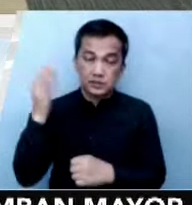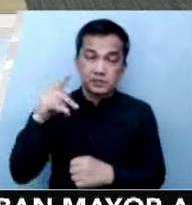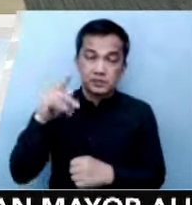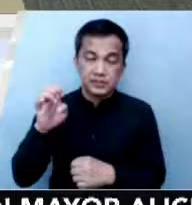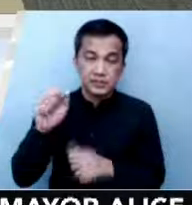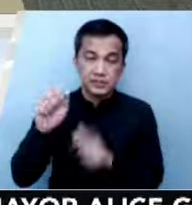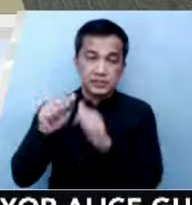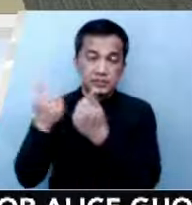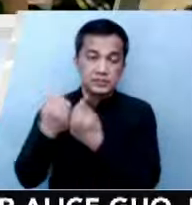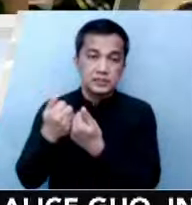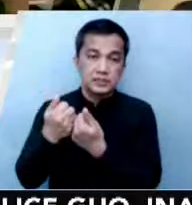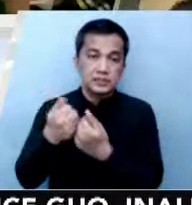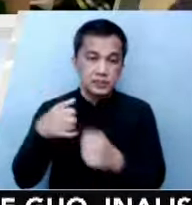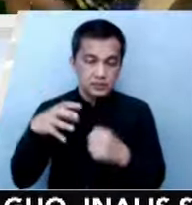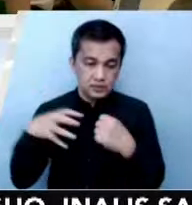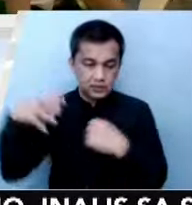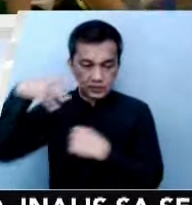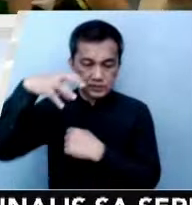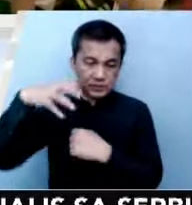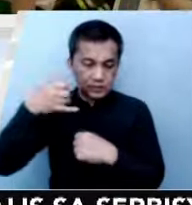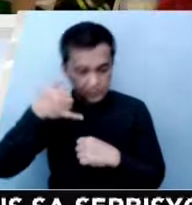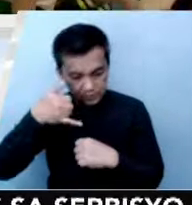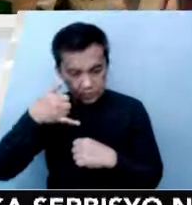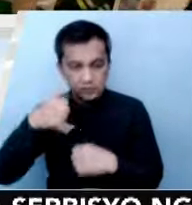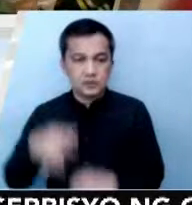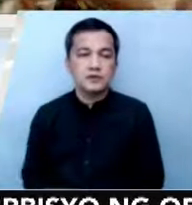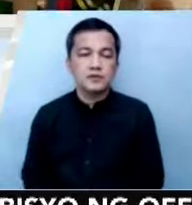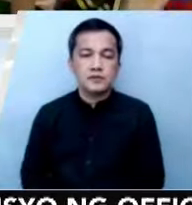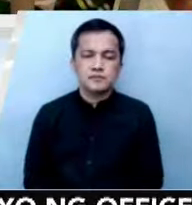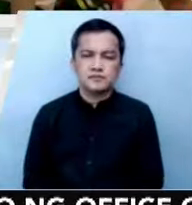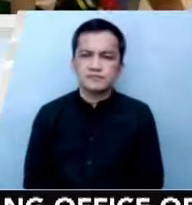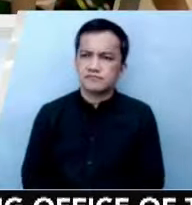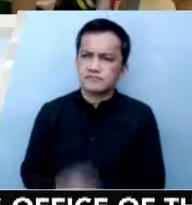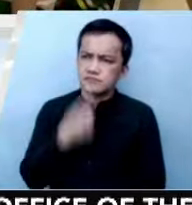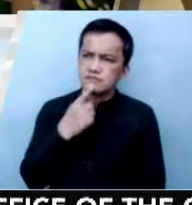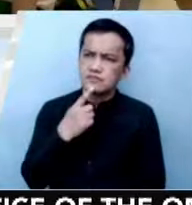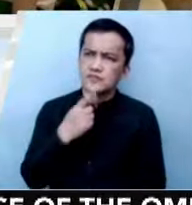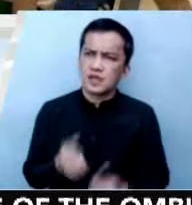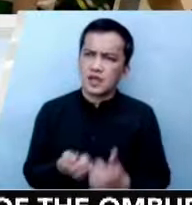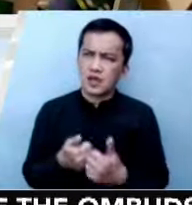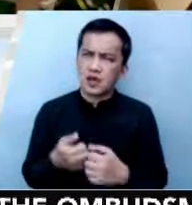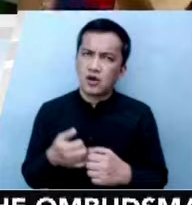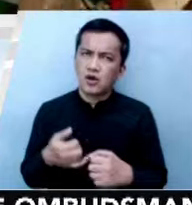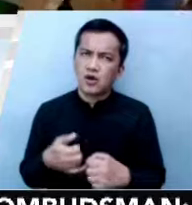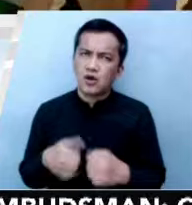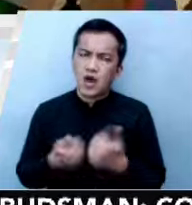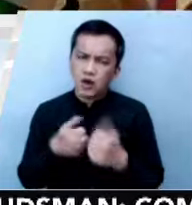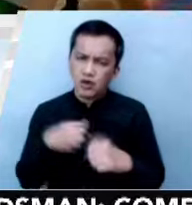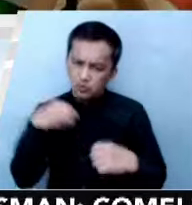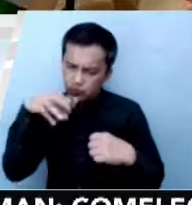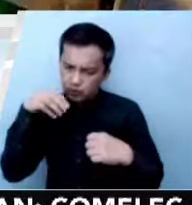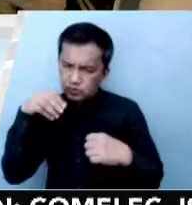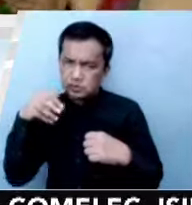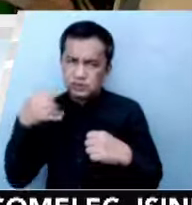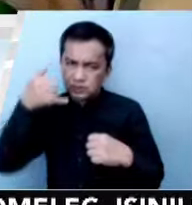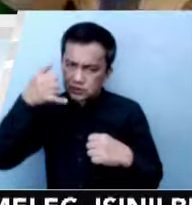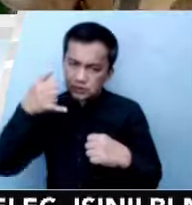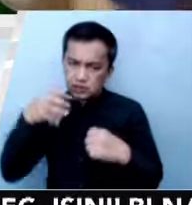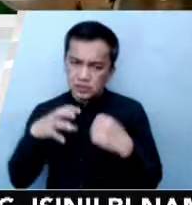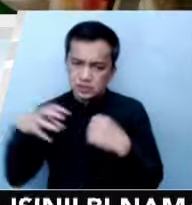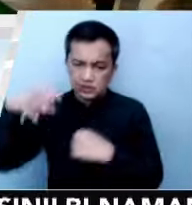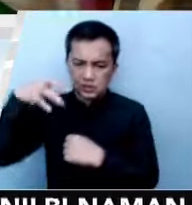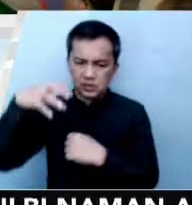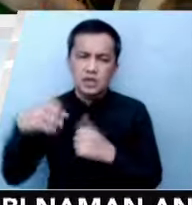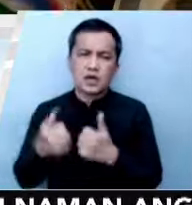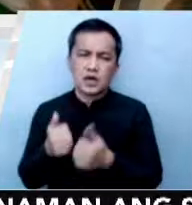image. Kuya Kim, paano nakakakuha ng mga imahe ang mga satellite natin sa kalawakan at paano ito nakakatulong sa